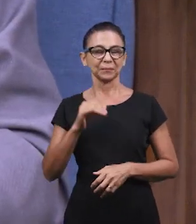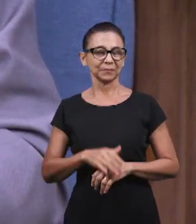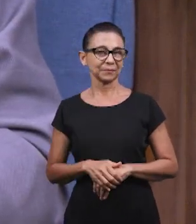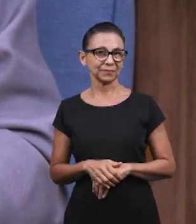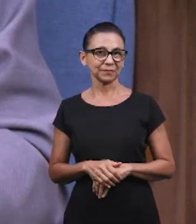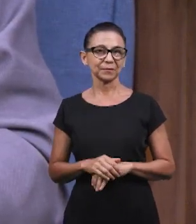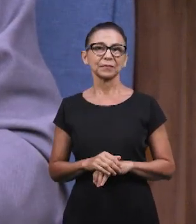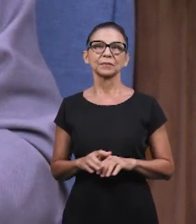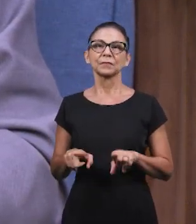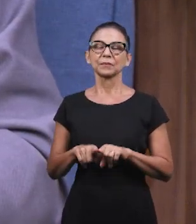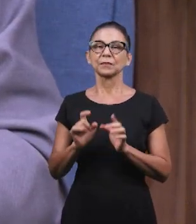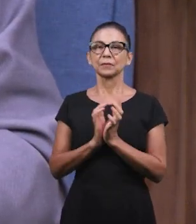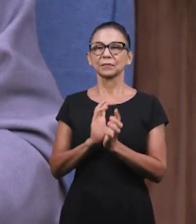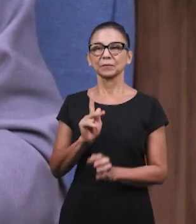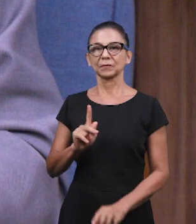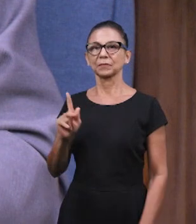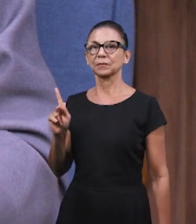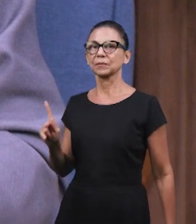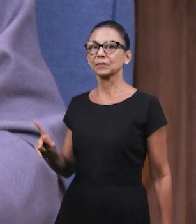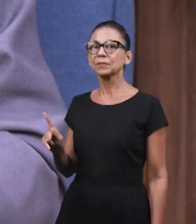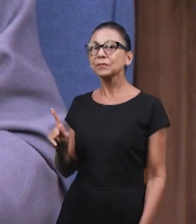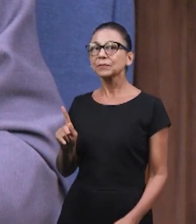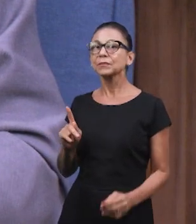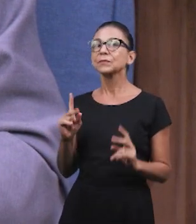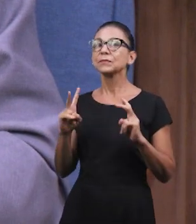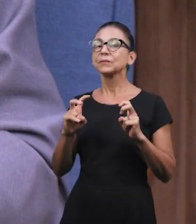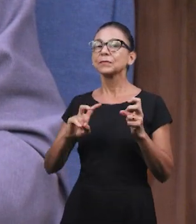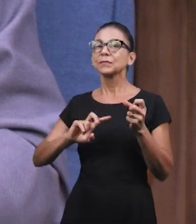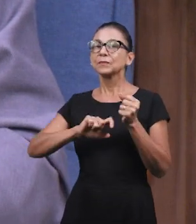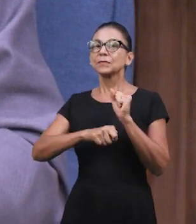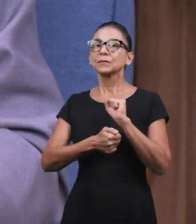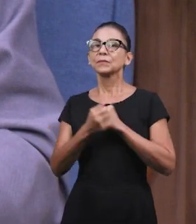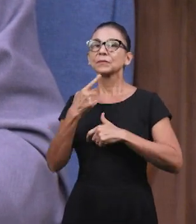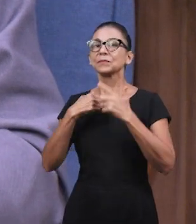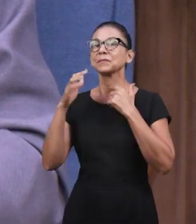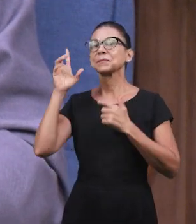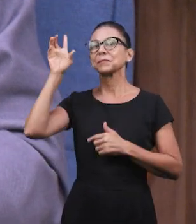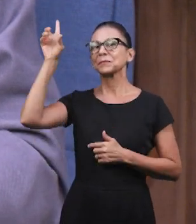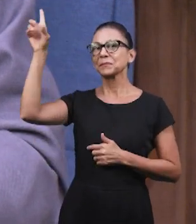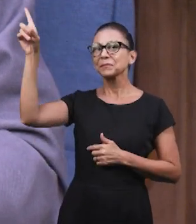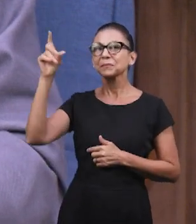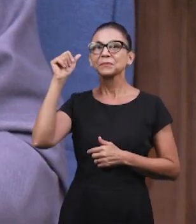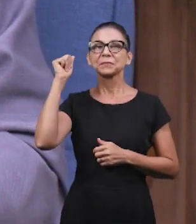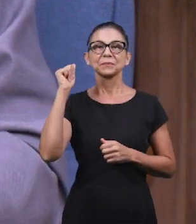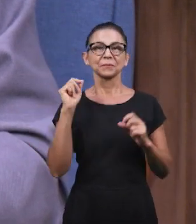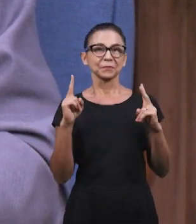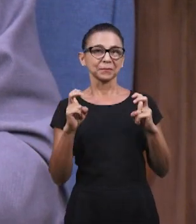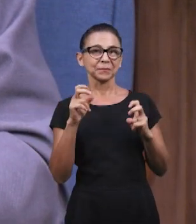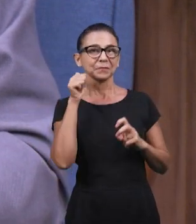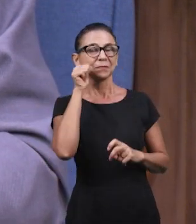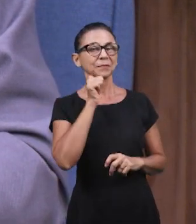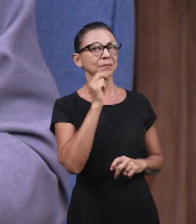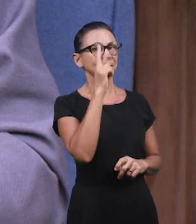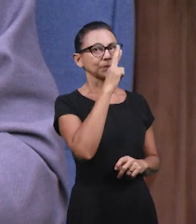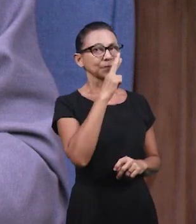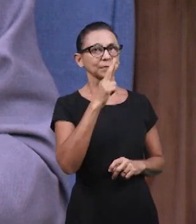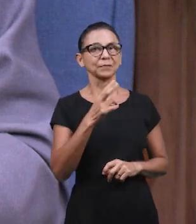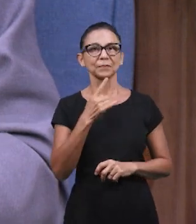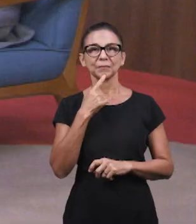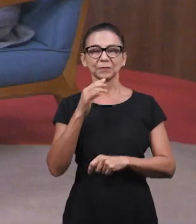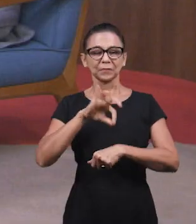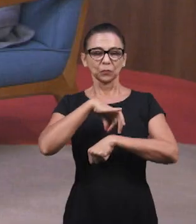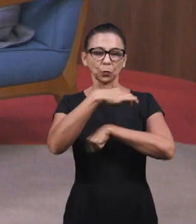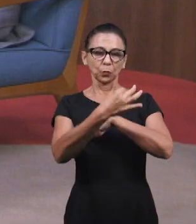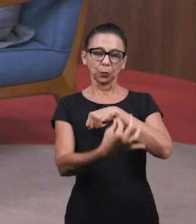et adolescents, la professeure Ataïd nous parlera du sujet Rahab et le